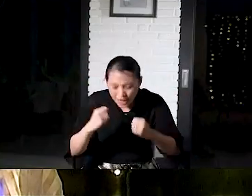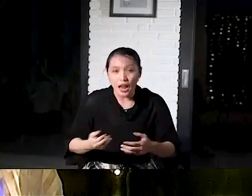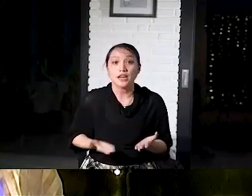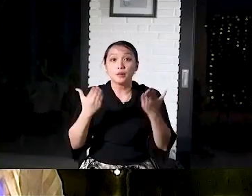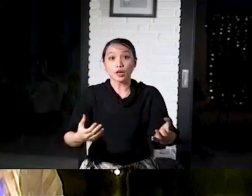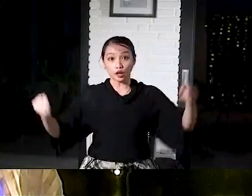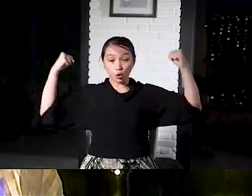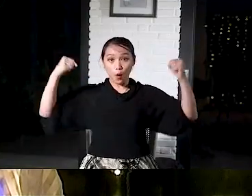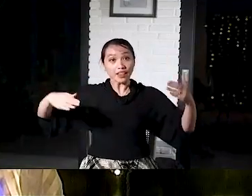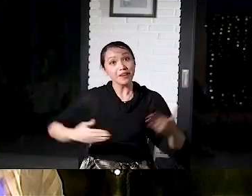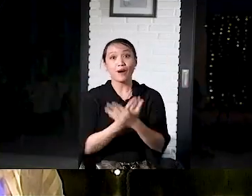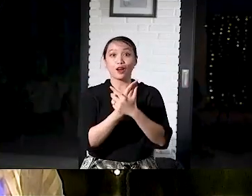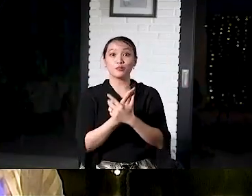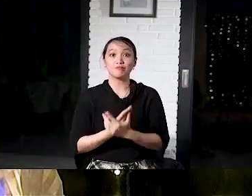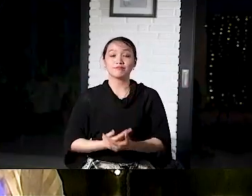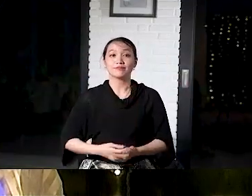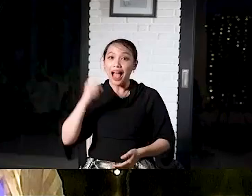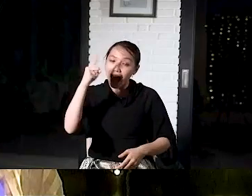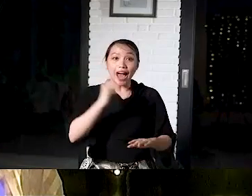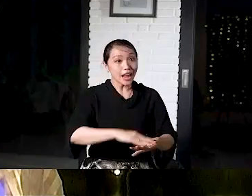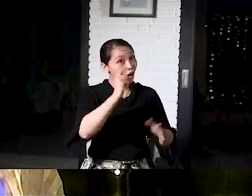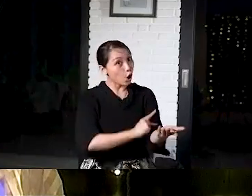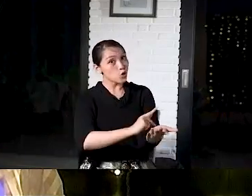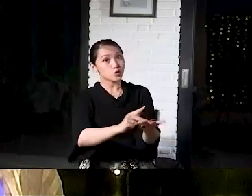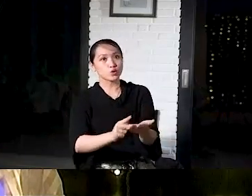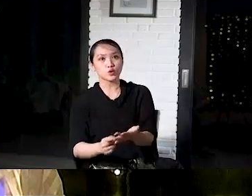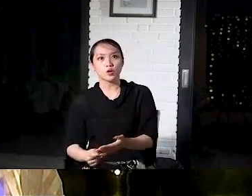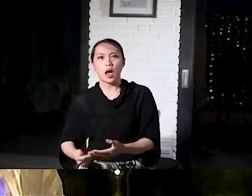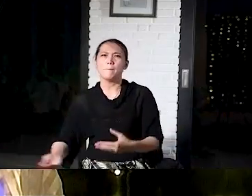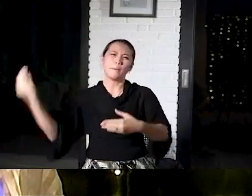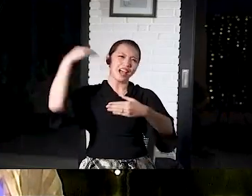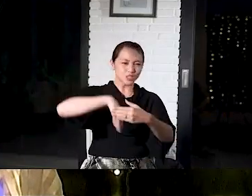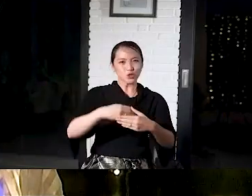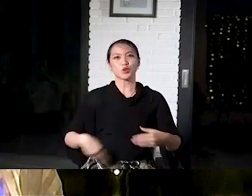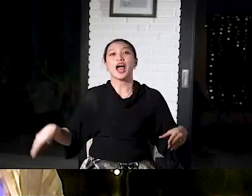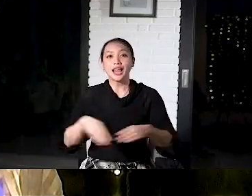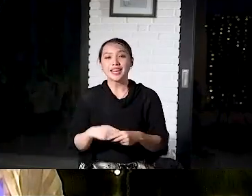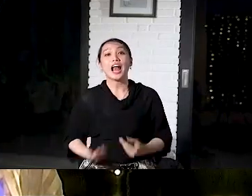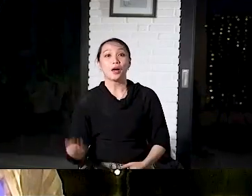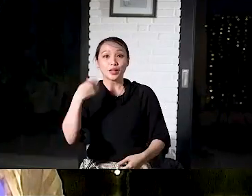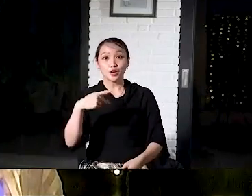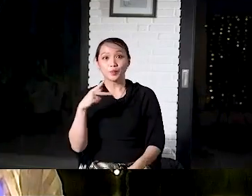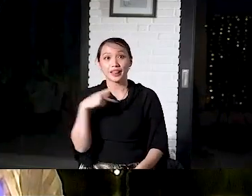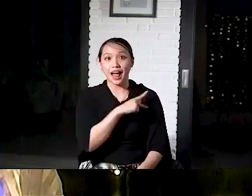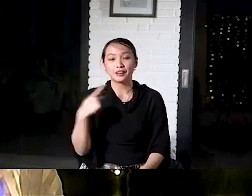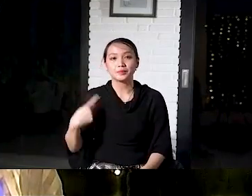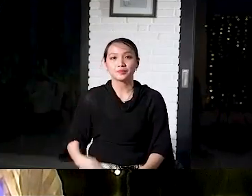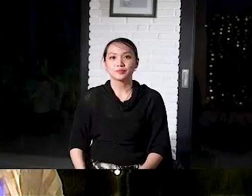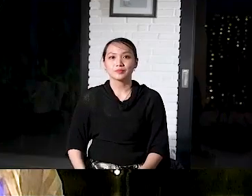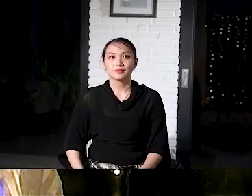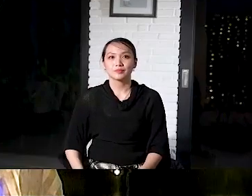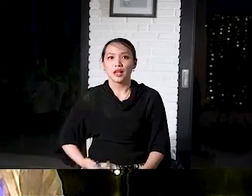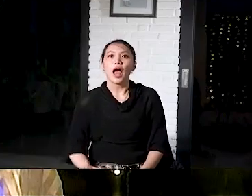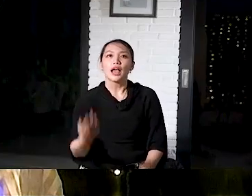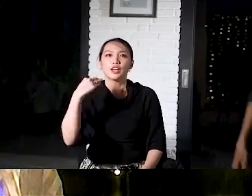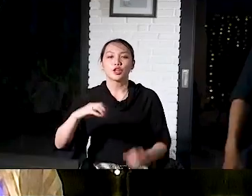baru. Ada Roh Kudus yang seperti sungai kehidupan yang mengisi kembali kehidupan hati